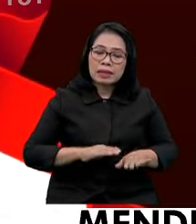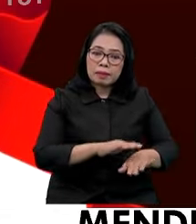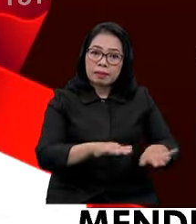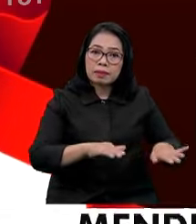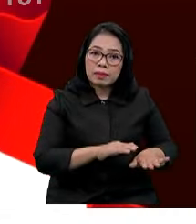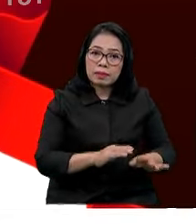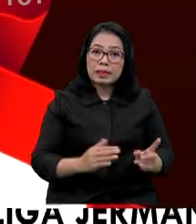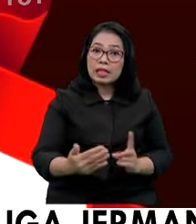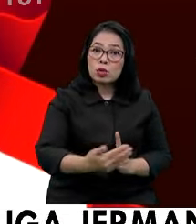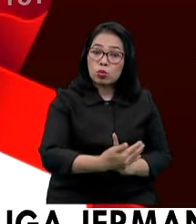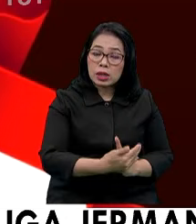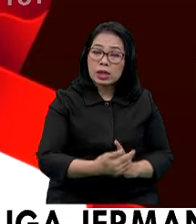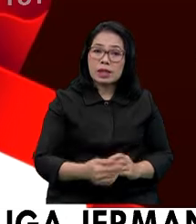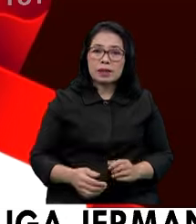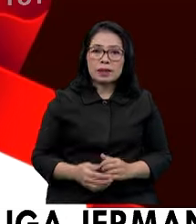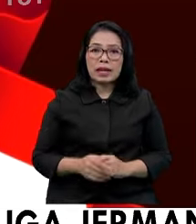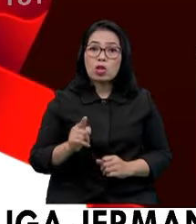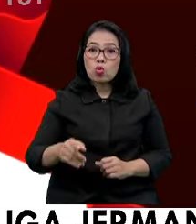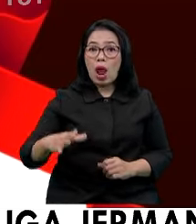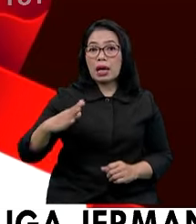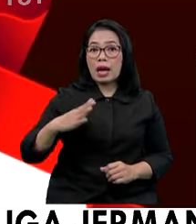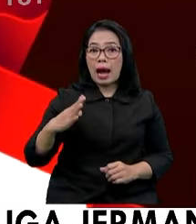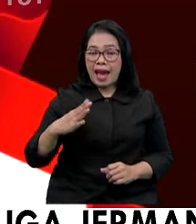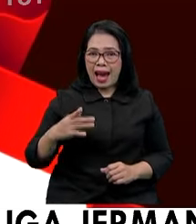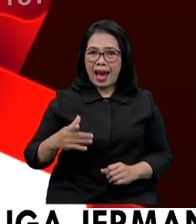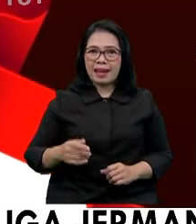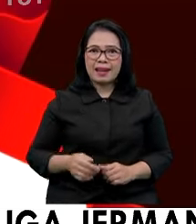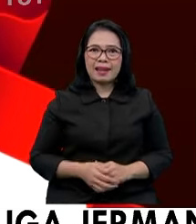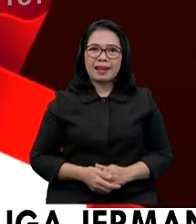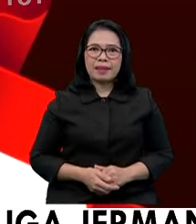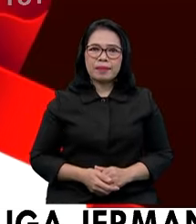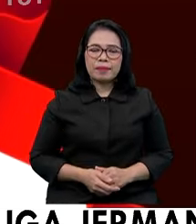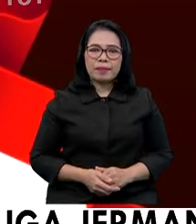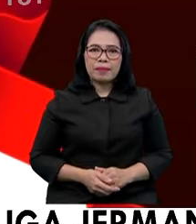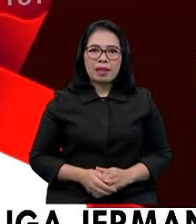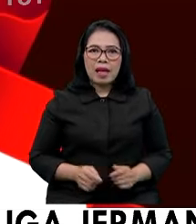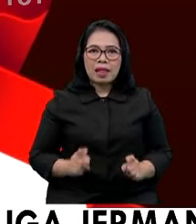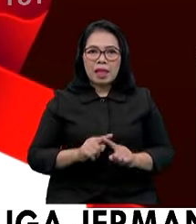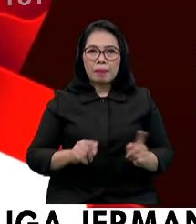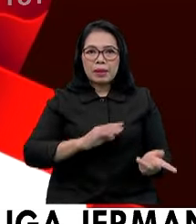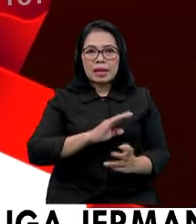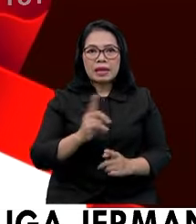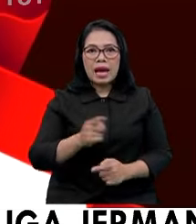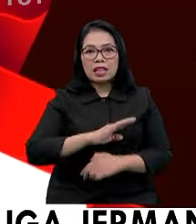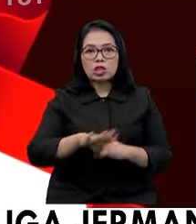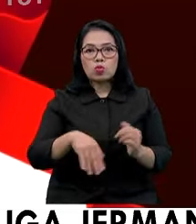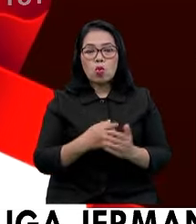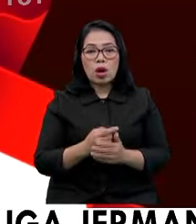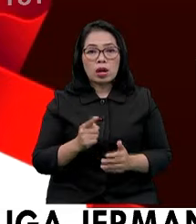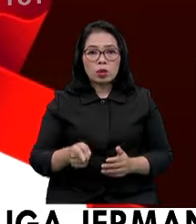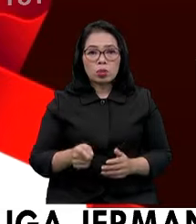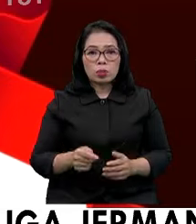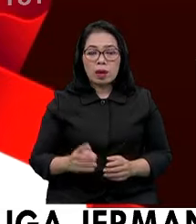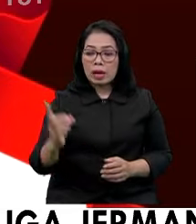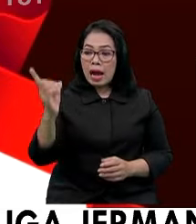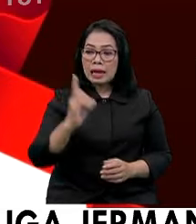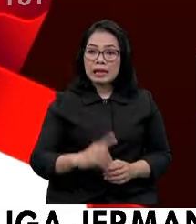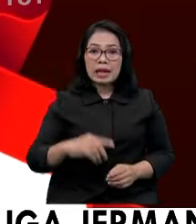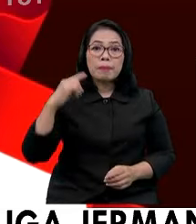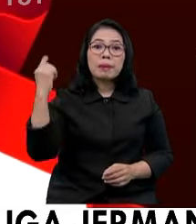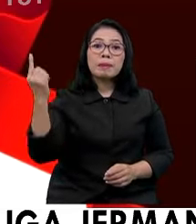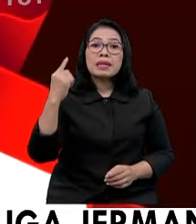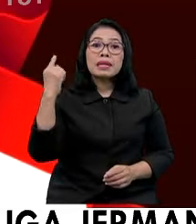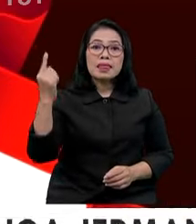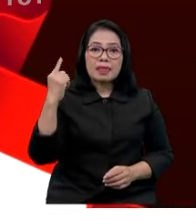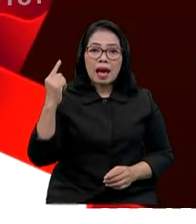rangka kekayaan daripada ee wilayah itu tapi dari semua ini maka kehadiran pemerintah provinsi